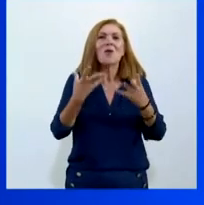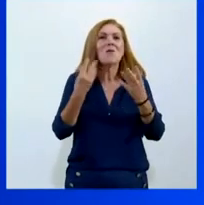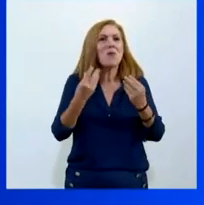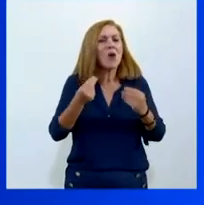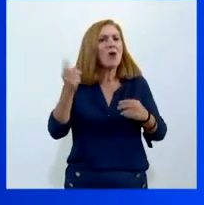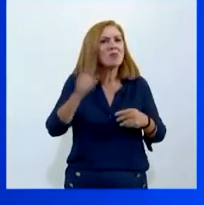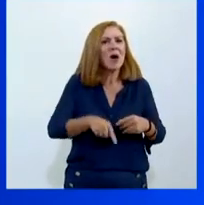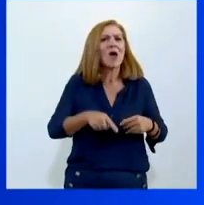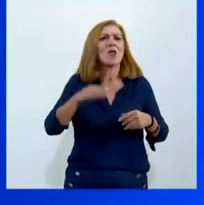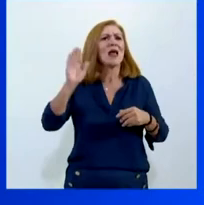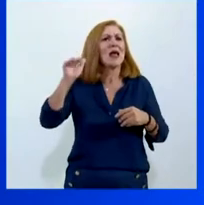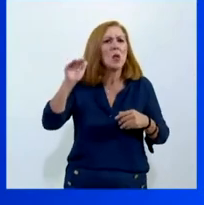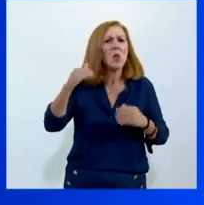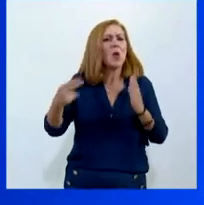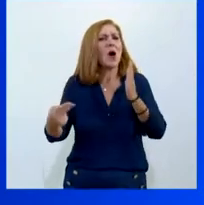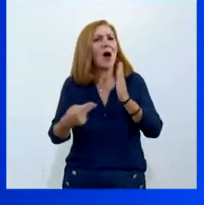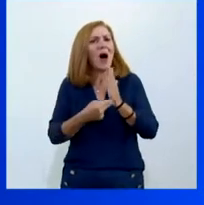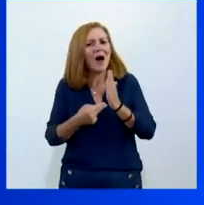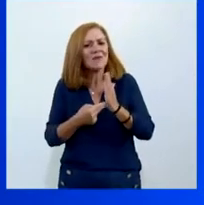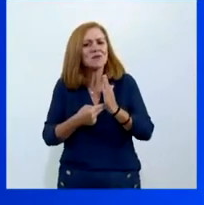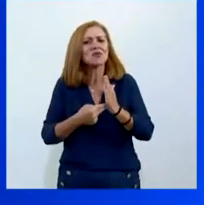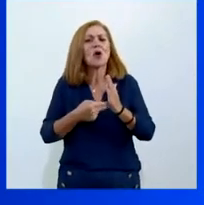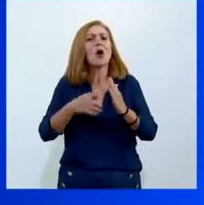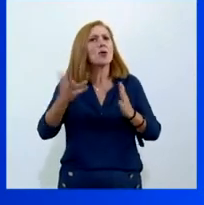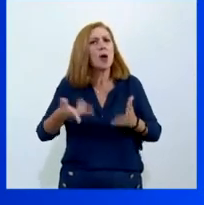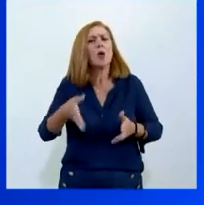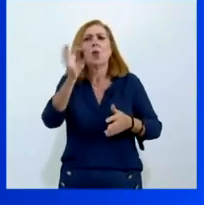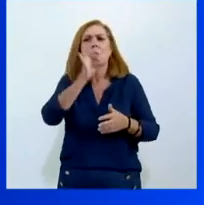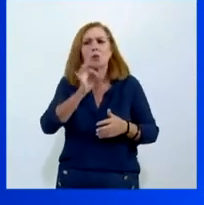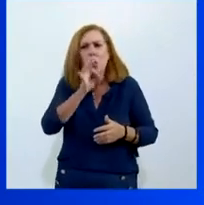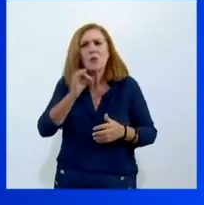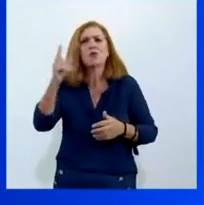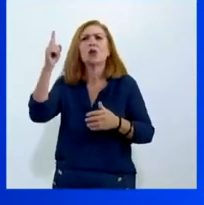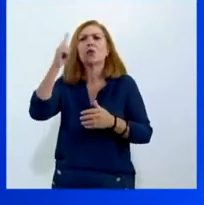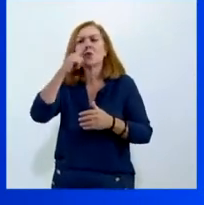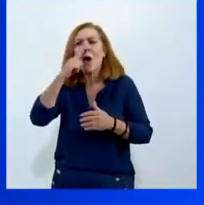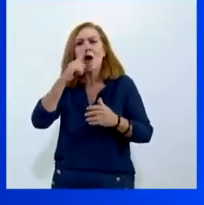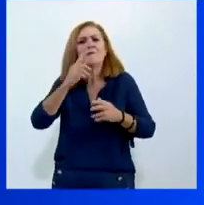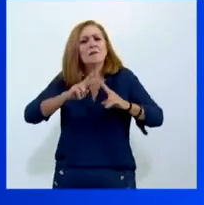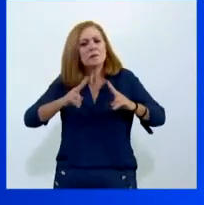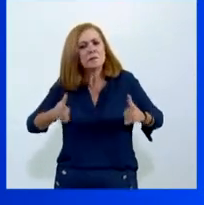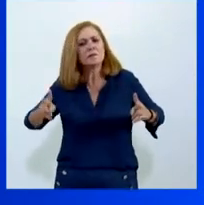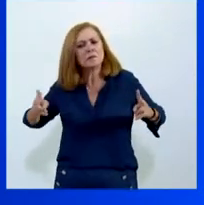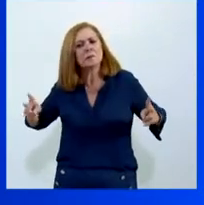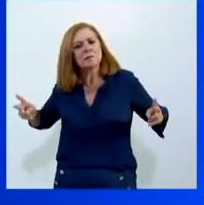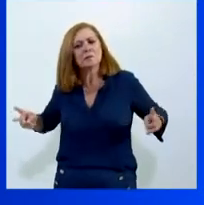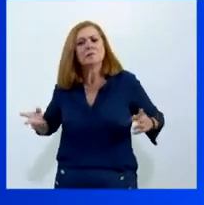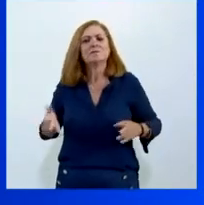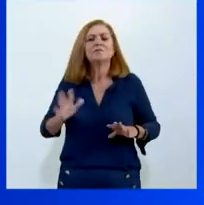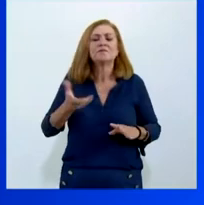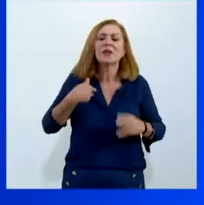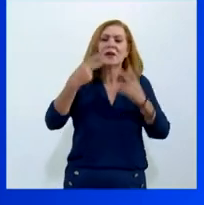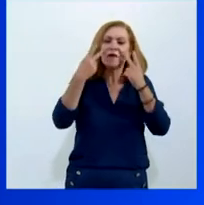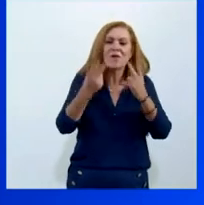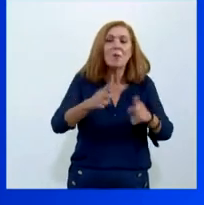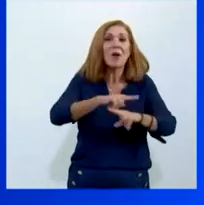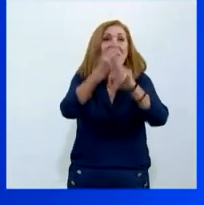Ιούλιο και τον Αύγουστο, αλλά θέλουμε περισσότερο κόσμο τον Μάρτιο, τον Οκτώβριο και τον Νοέμβριο. Και είναι βέβαιο ότι και οι τάσεις στο διεθνή